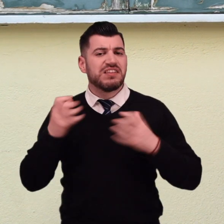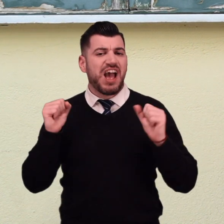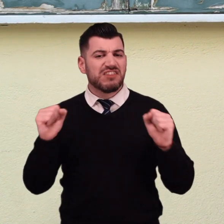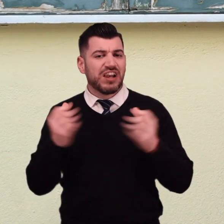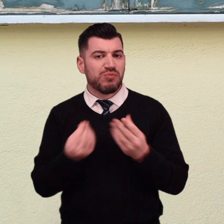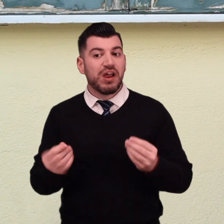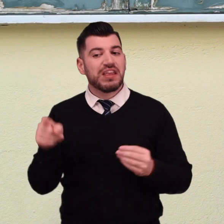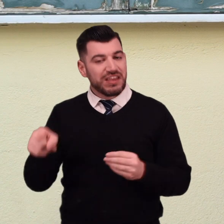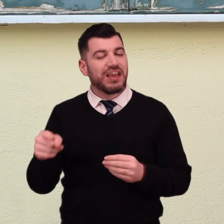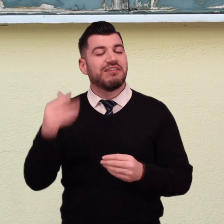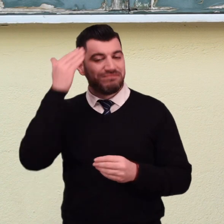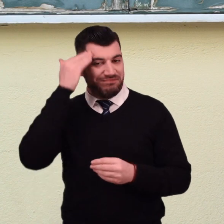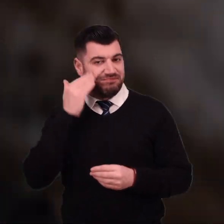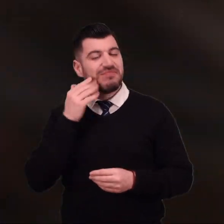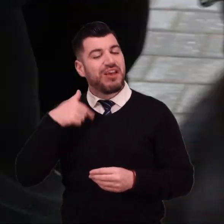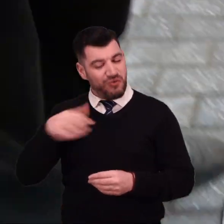γίνω ανάδοχος κουταβιού.